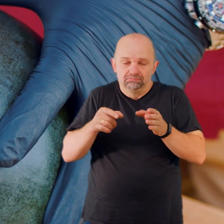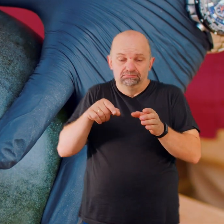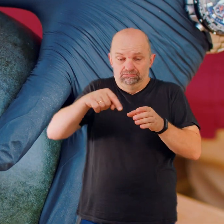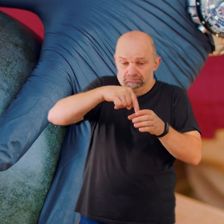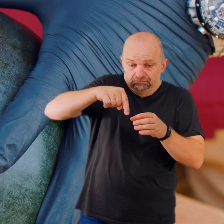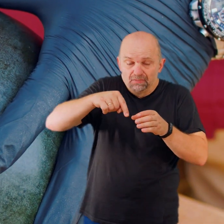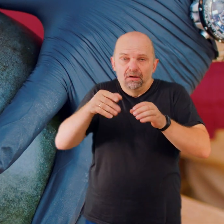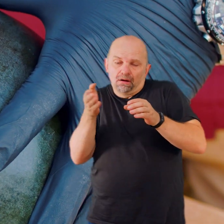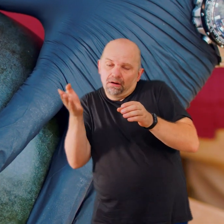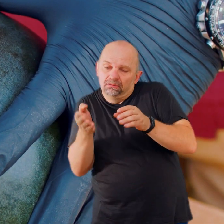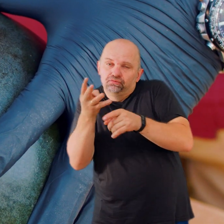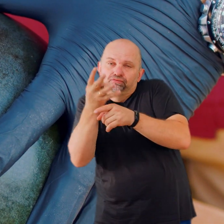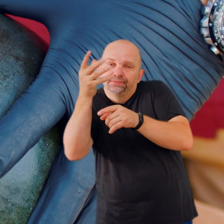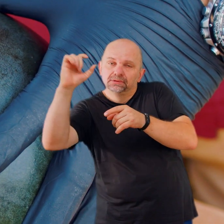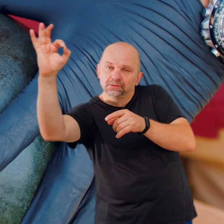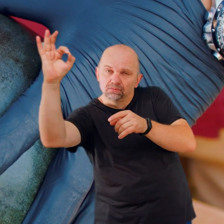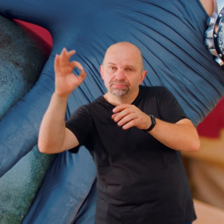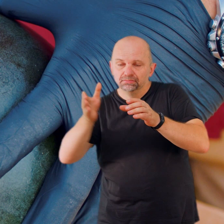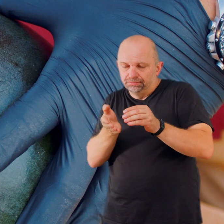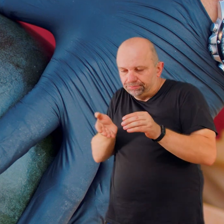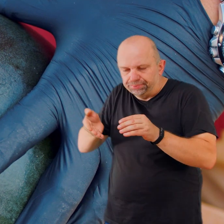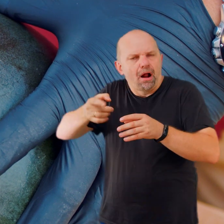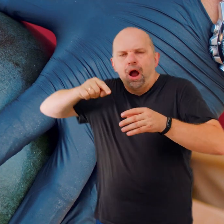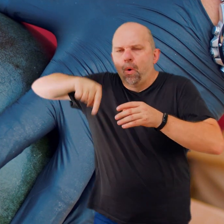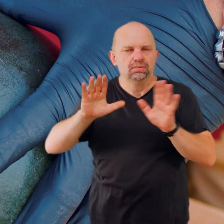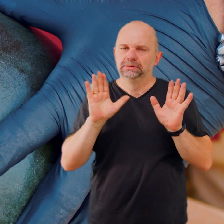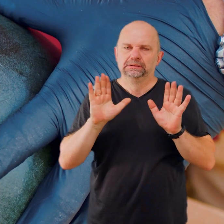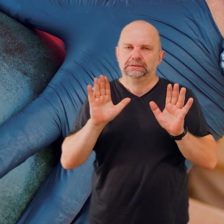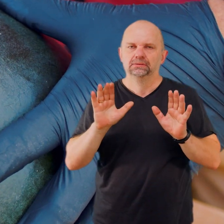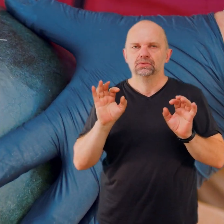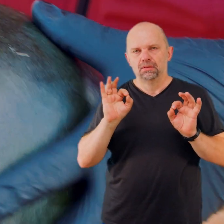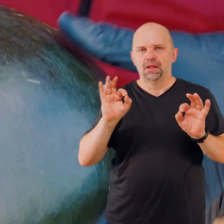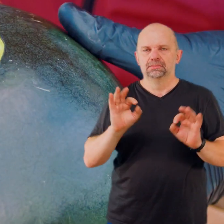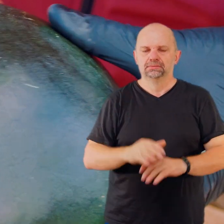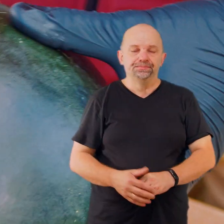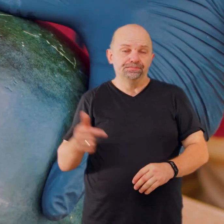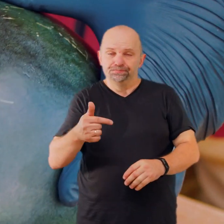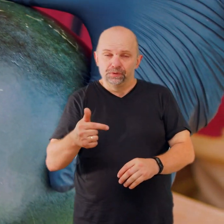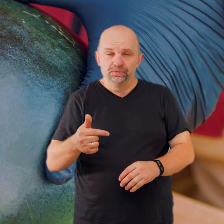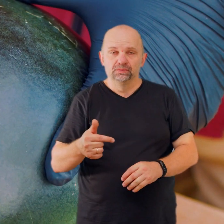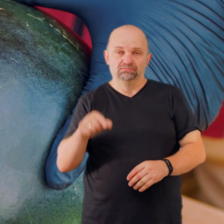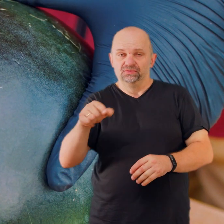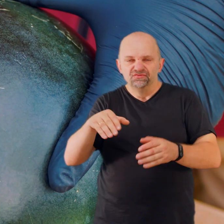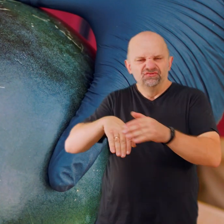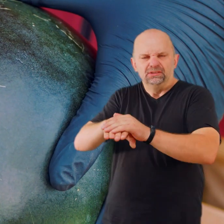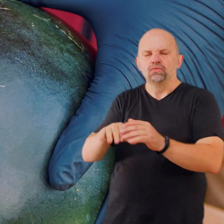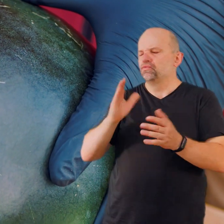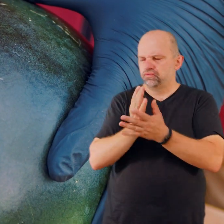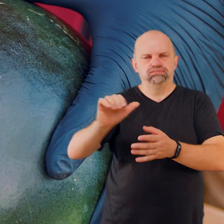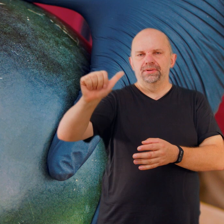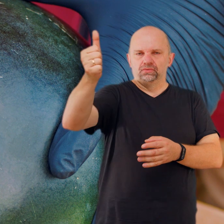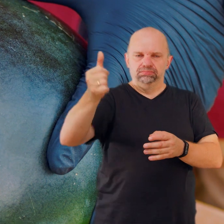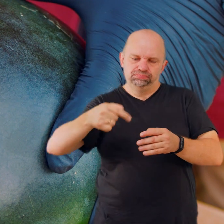Dlaczego? Bo wtedy nożyk nam się nie zasysa i to wszystko ładnie, płynnie wychodzi. I mamy pierwszy